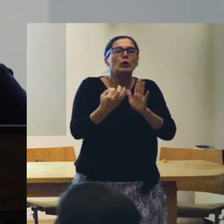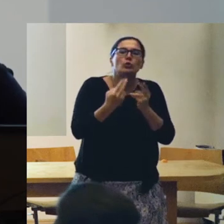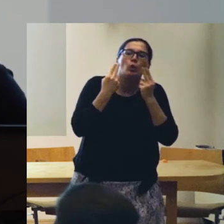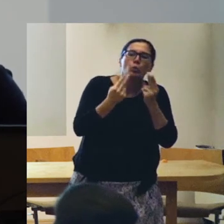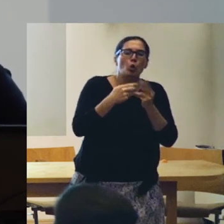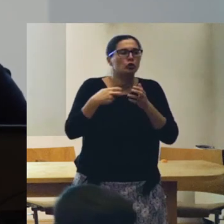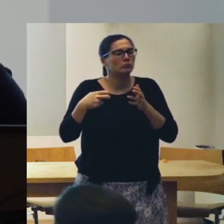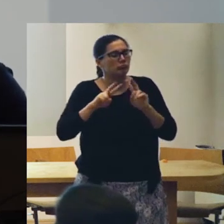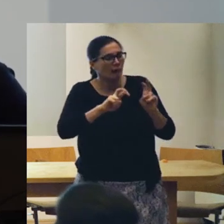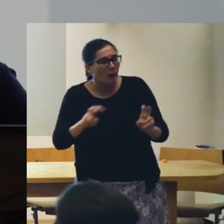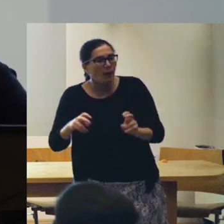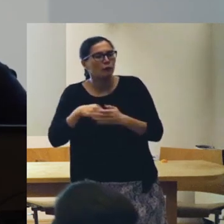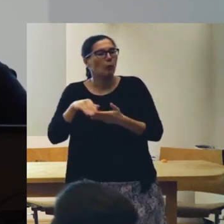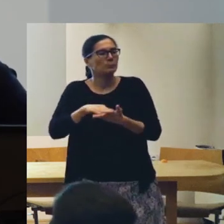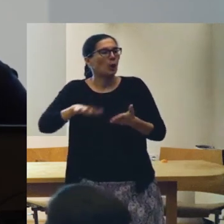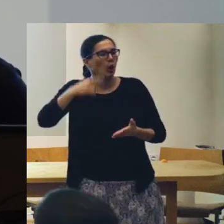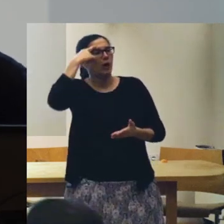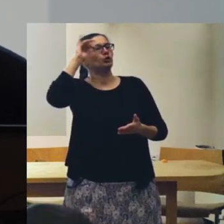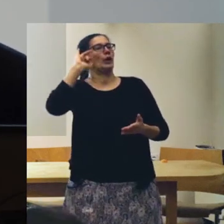nástroj společenské změny.